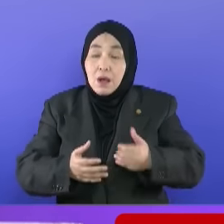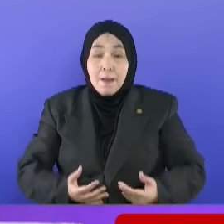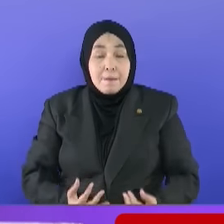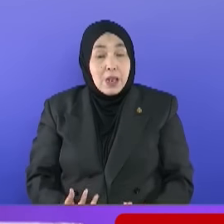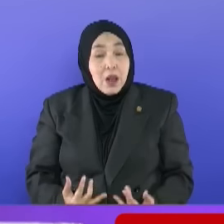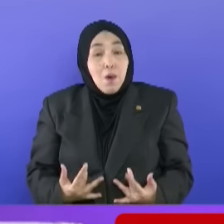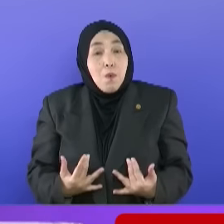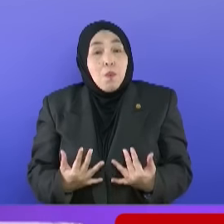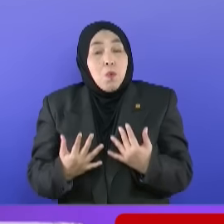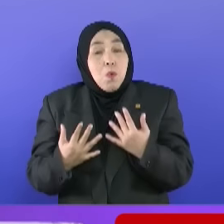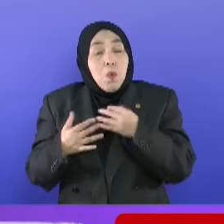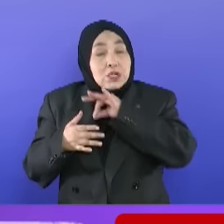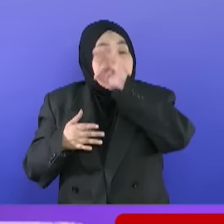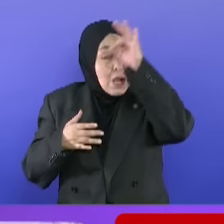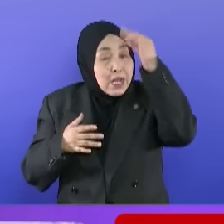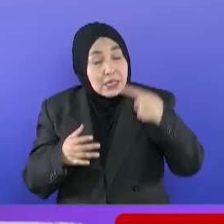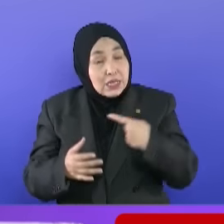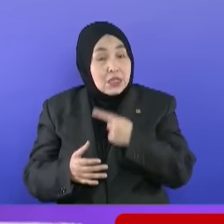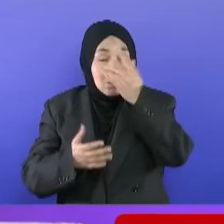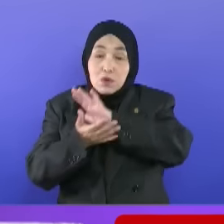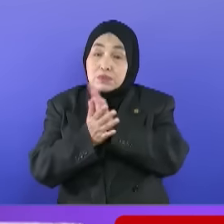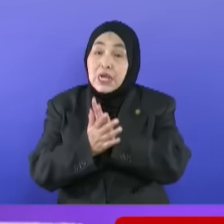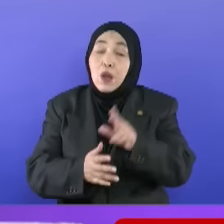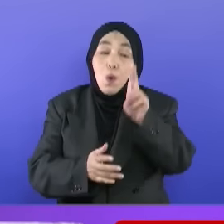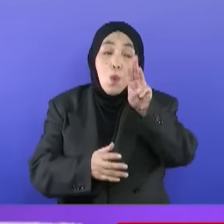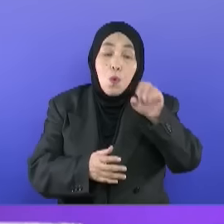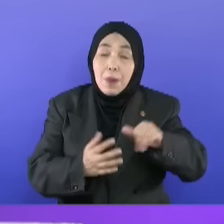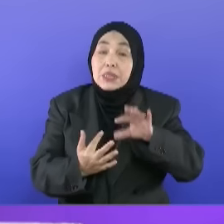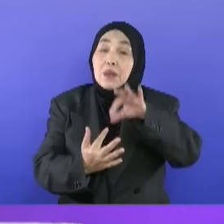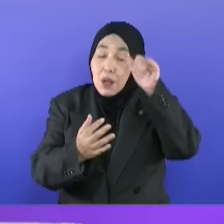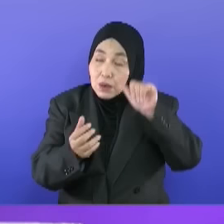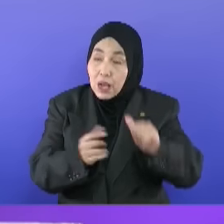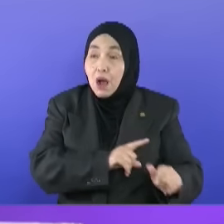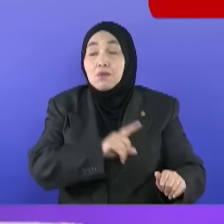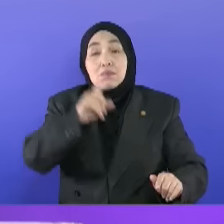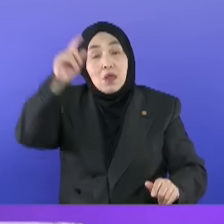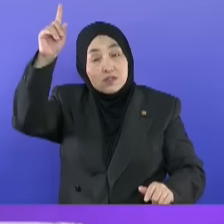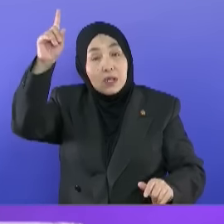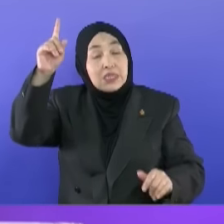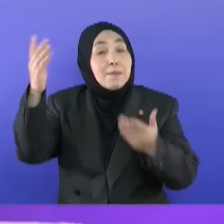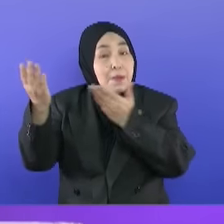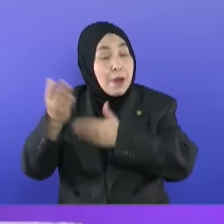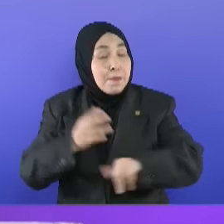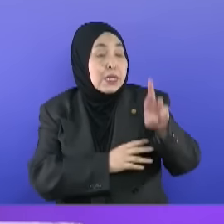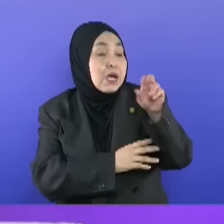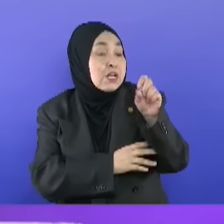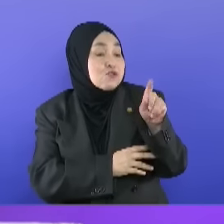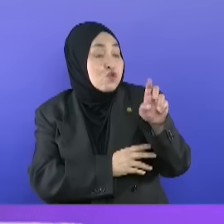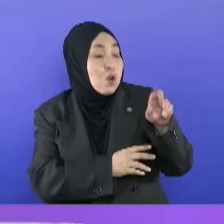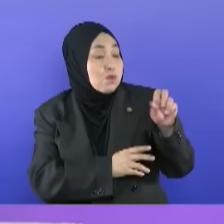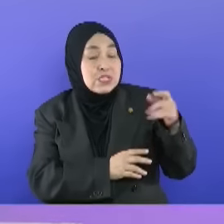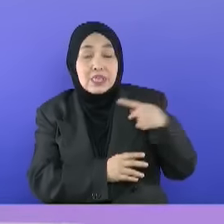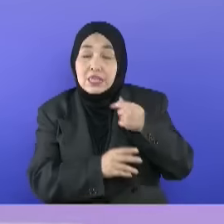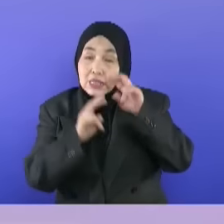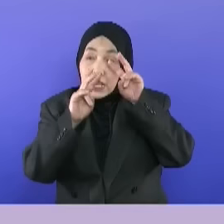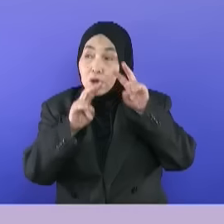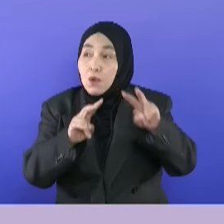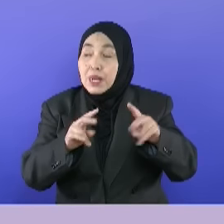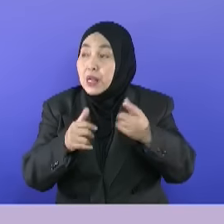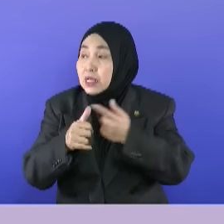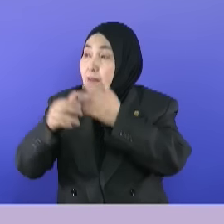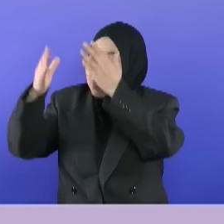lagi semangat kita untuk menjadi umat terpilih oleh Allah Subhanahuwataala. Membawa pada resolusi kita pada hari ini, kita saksikan